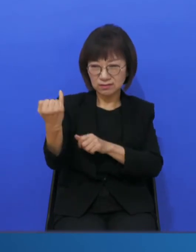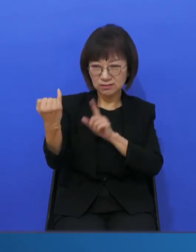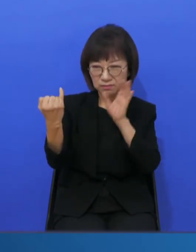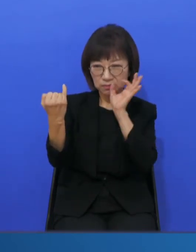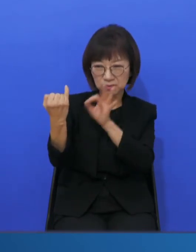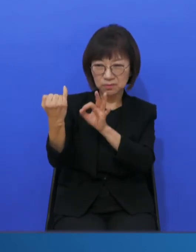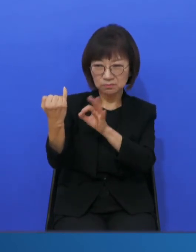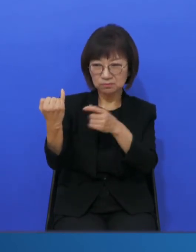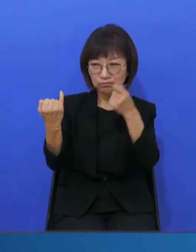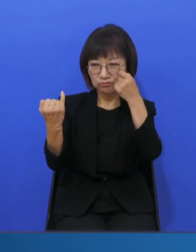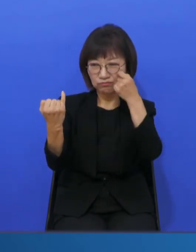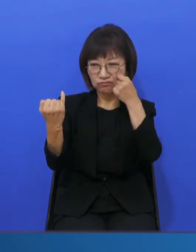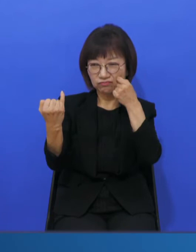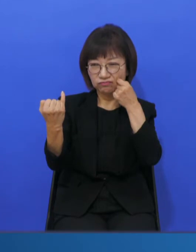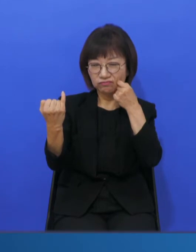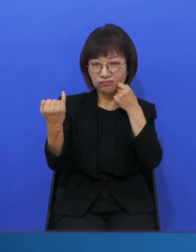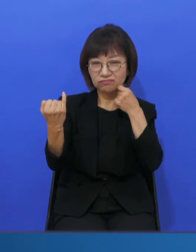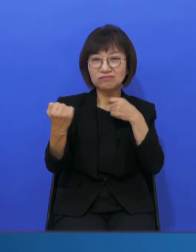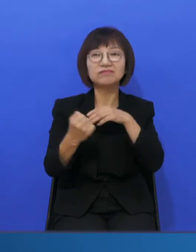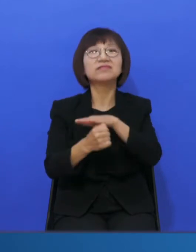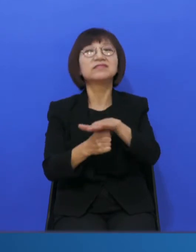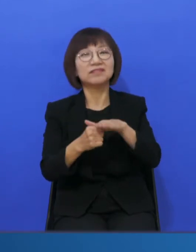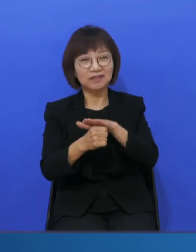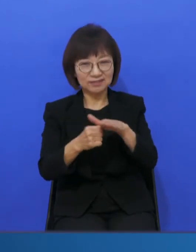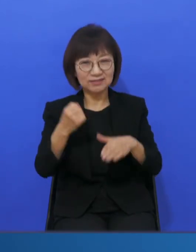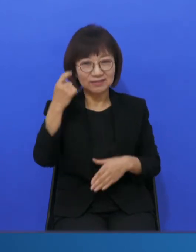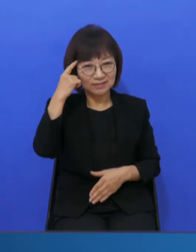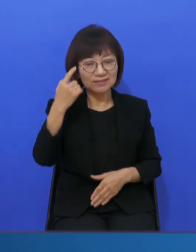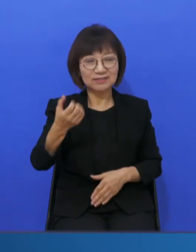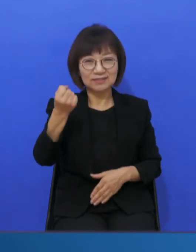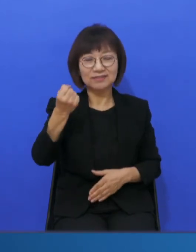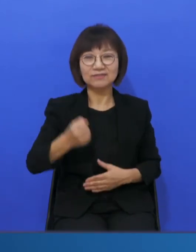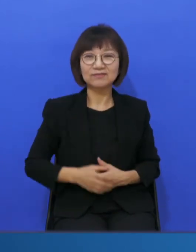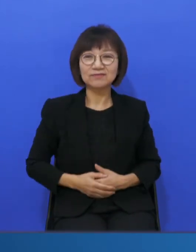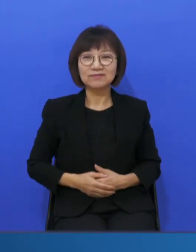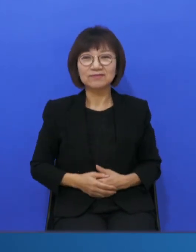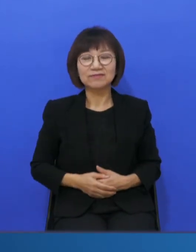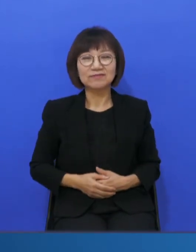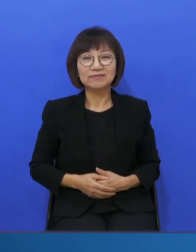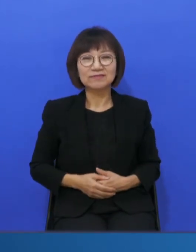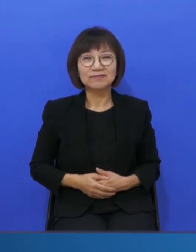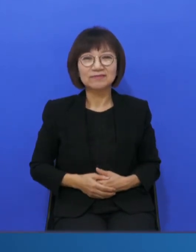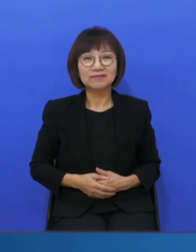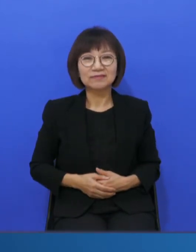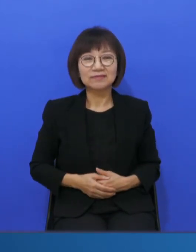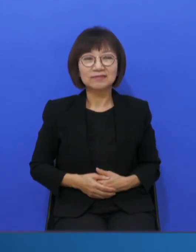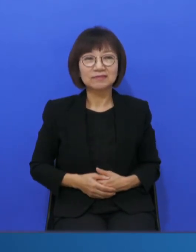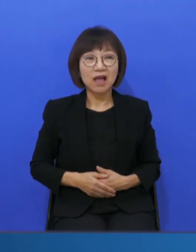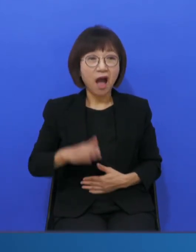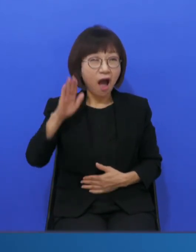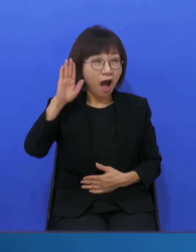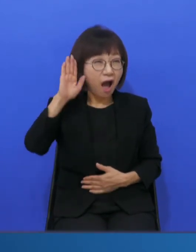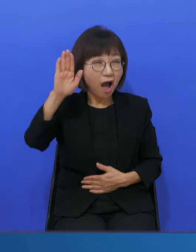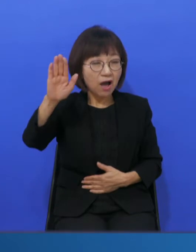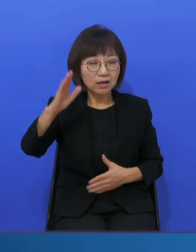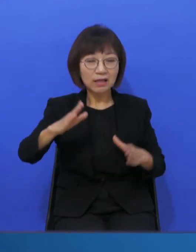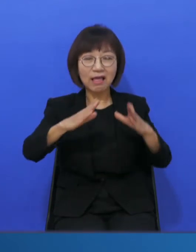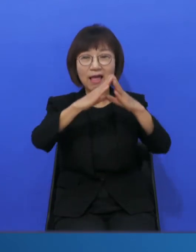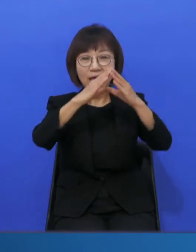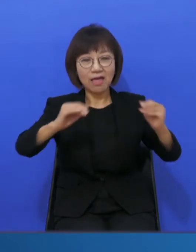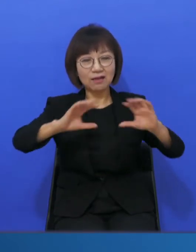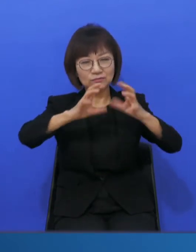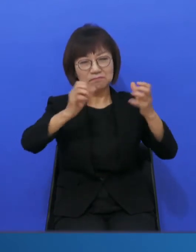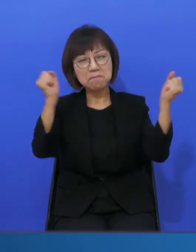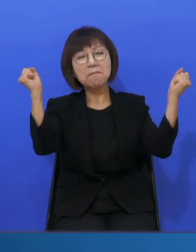that he was not envious of because in his eyes he saw that Potiphar's wife as such a pitiful woman. 앞으로 애굽이 건 멸망받을 것인데 말이에요.